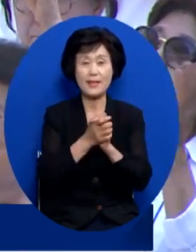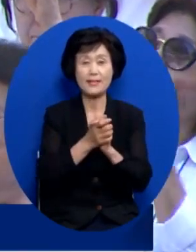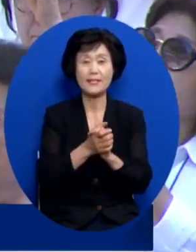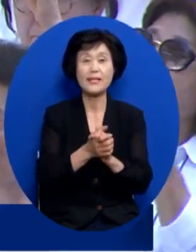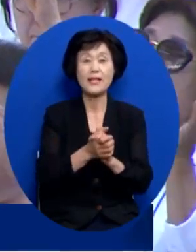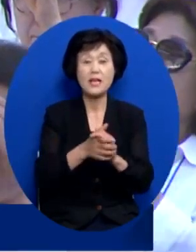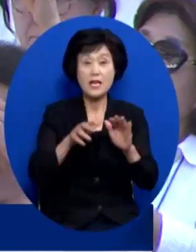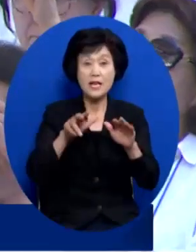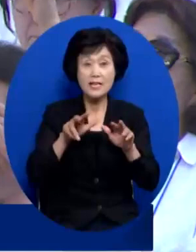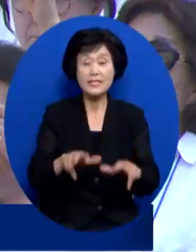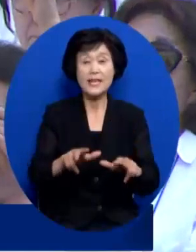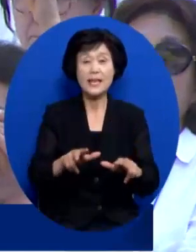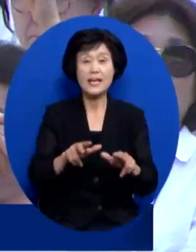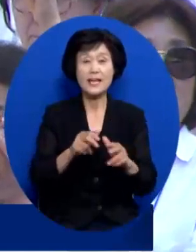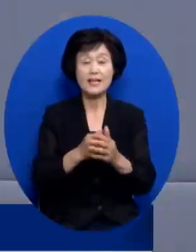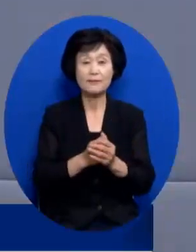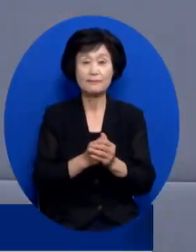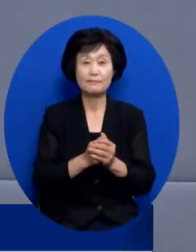이제